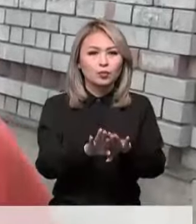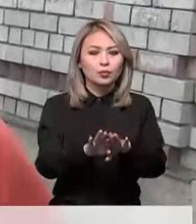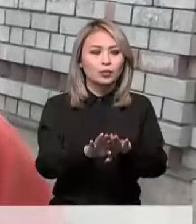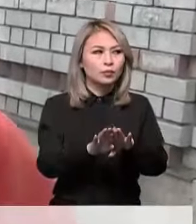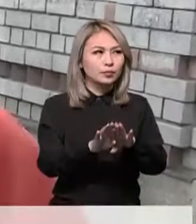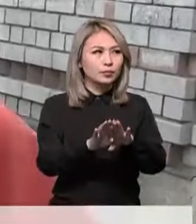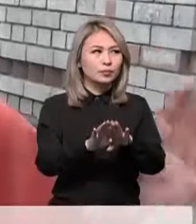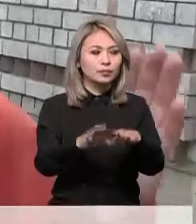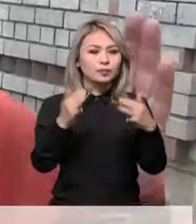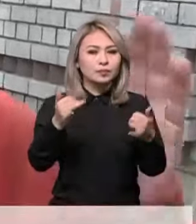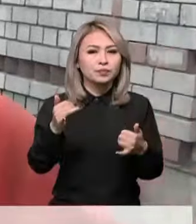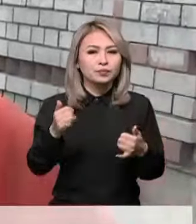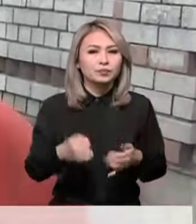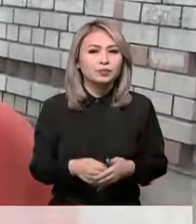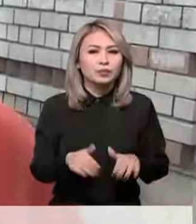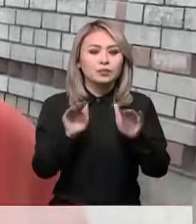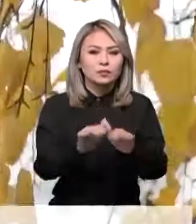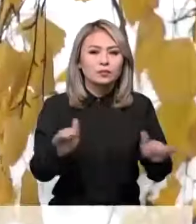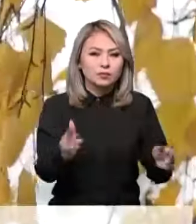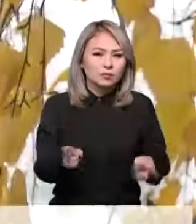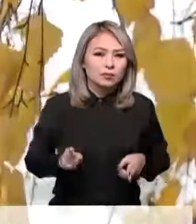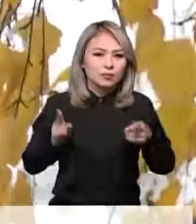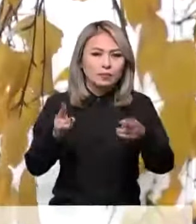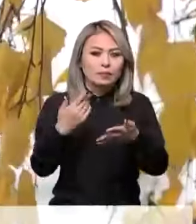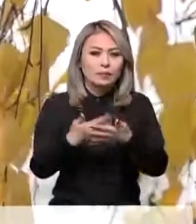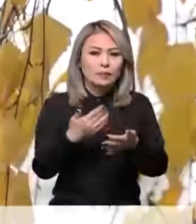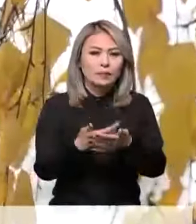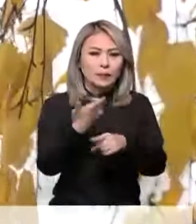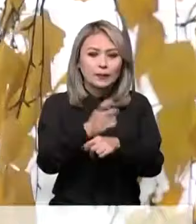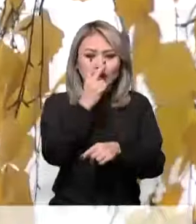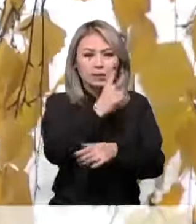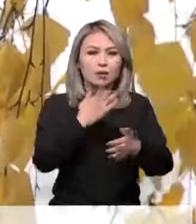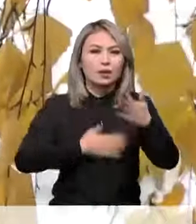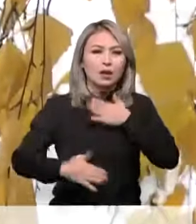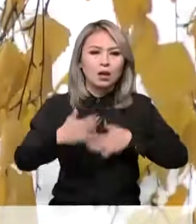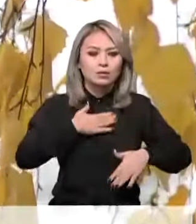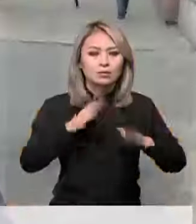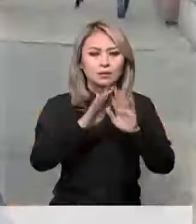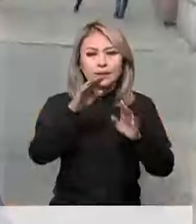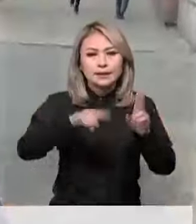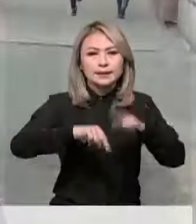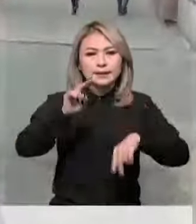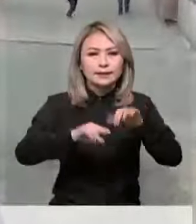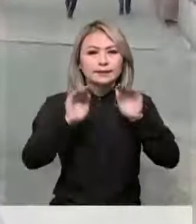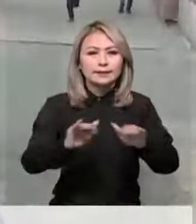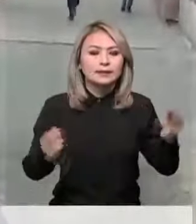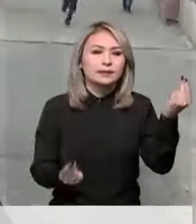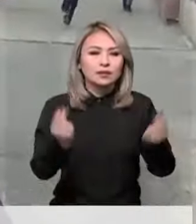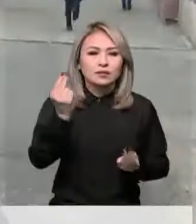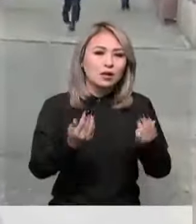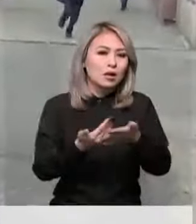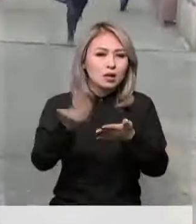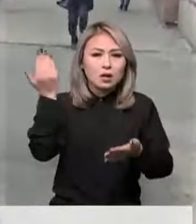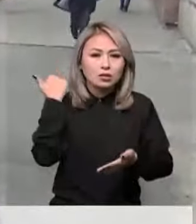жақсы күрсіздер, островға балы немерелермен барсам, бірақ қоғанышты боламыз. Площадкілер детский салын жатыр. Әрбір аулаға кірсек, бұрын ондай